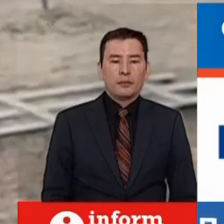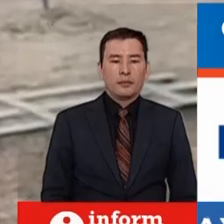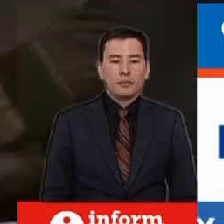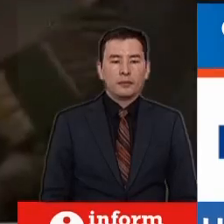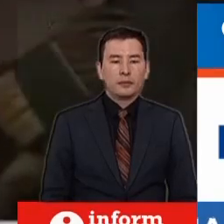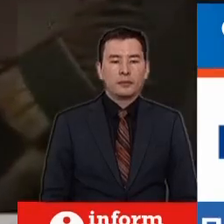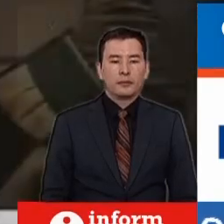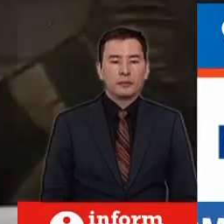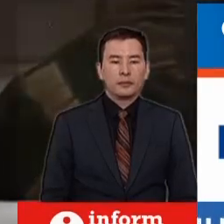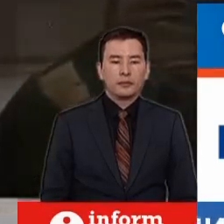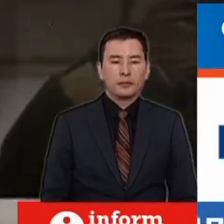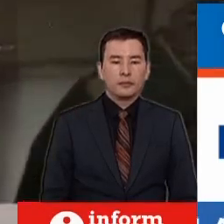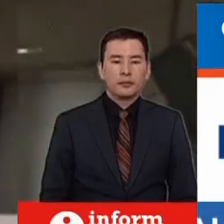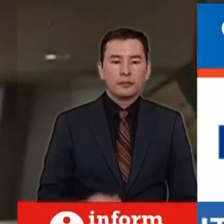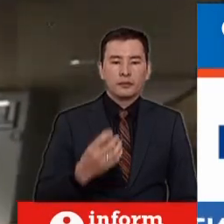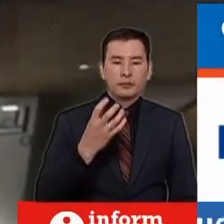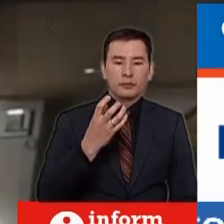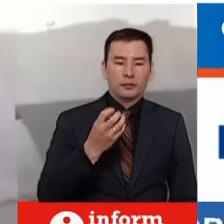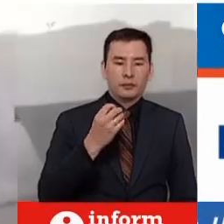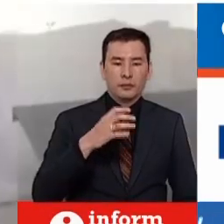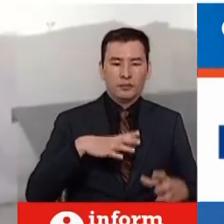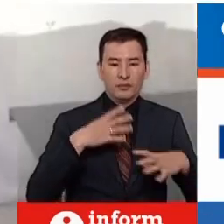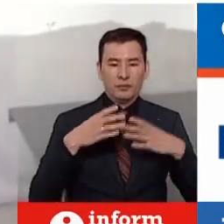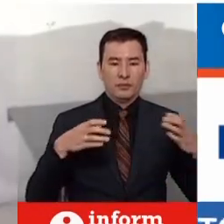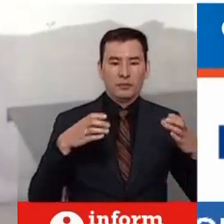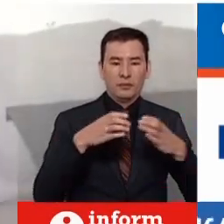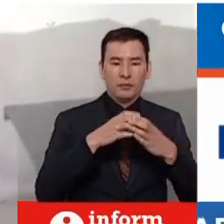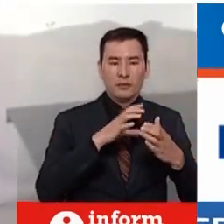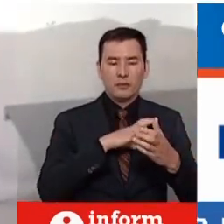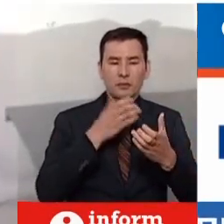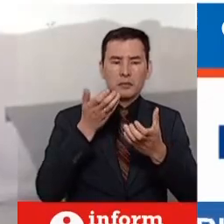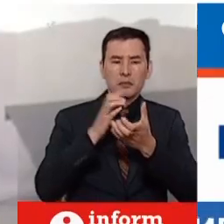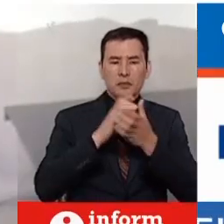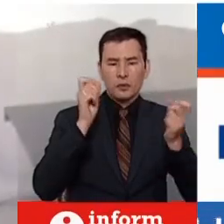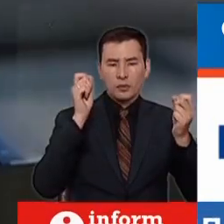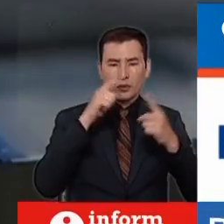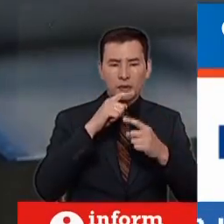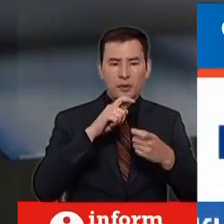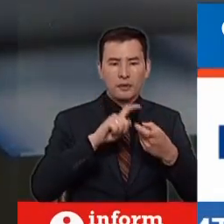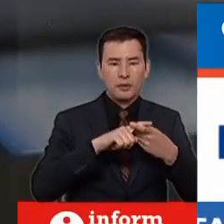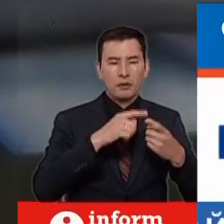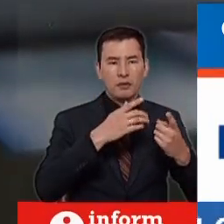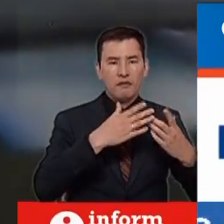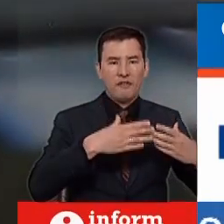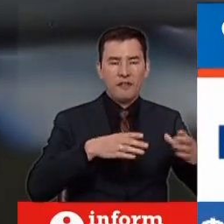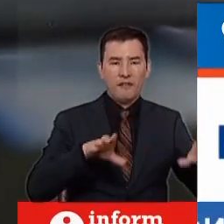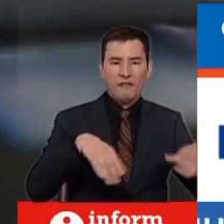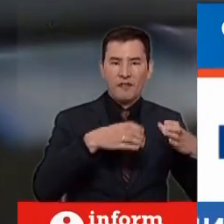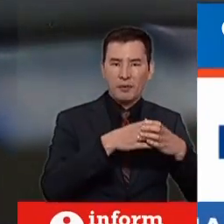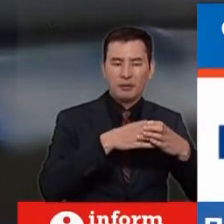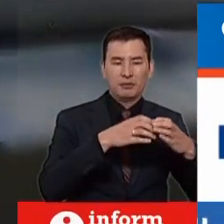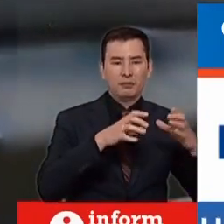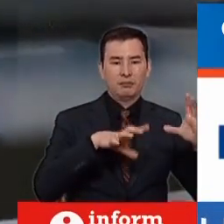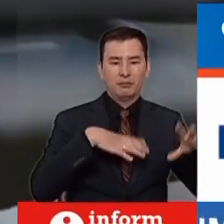вооруженных конфликтов Кроме того участники сборов ознакомились ал деятельности штабов воинских формирований в ходе введения